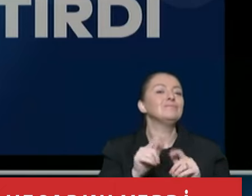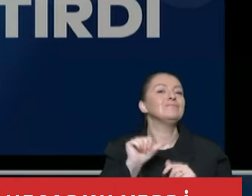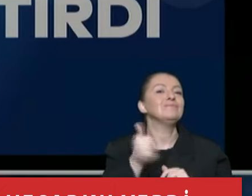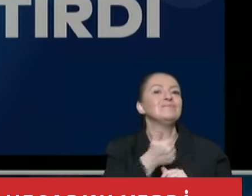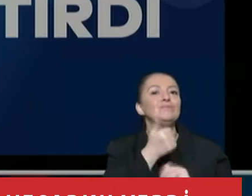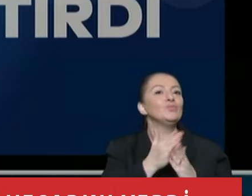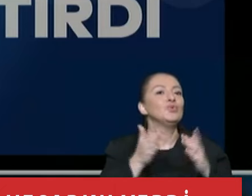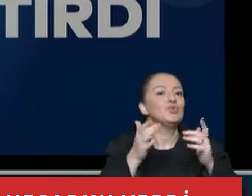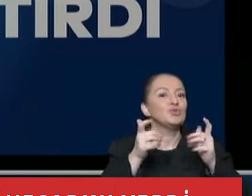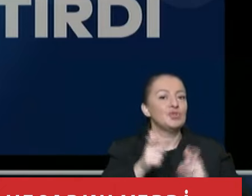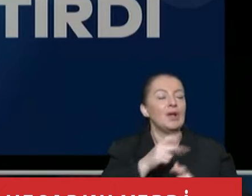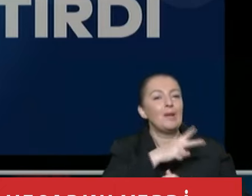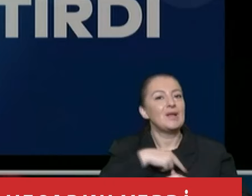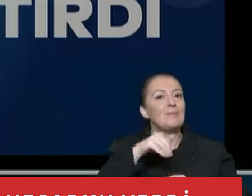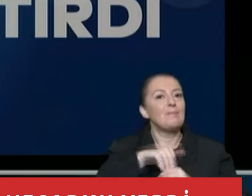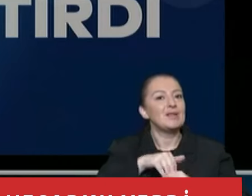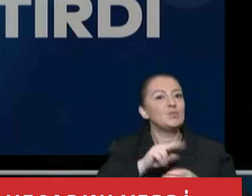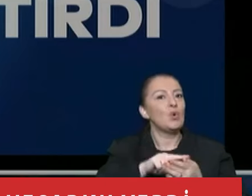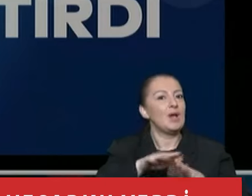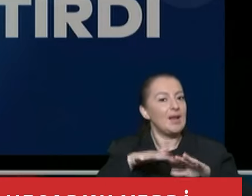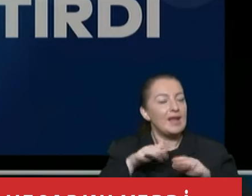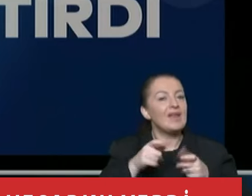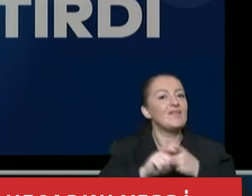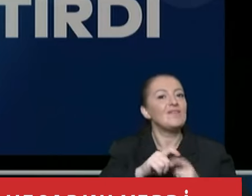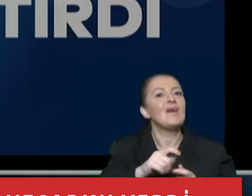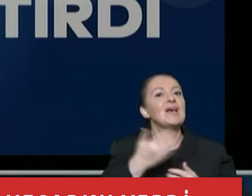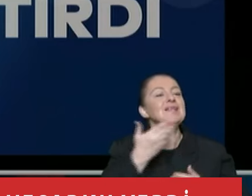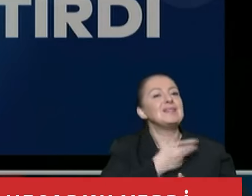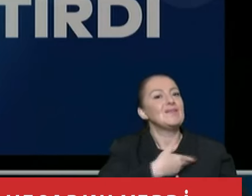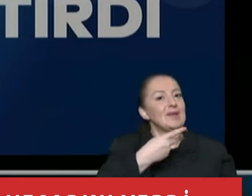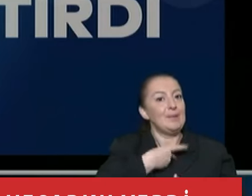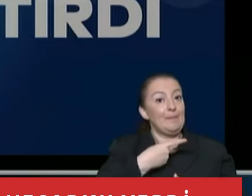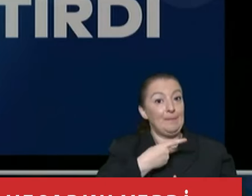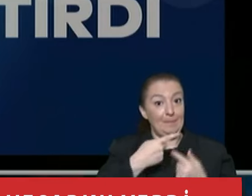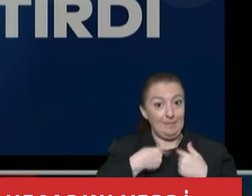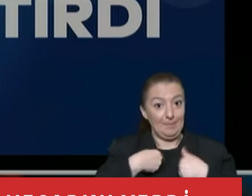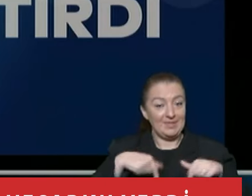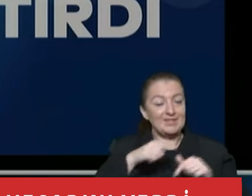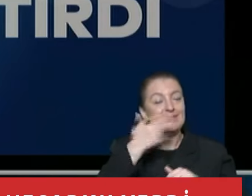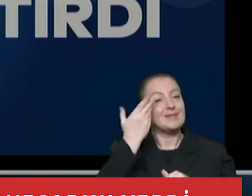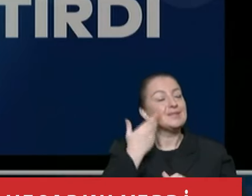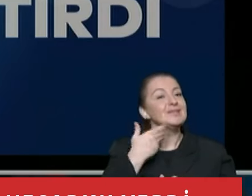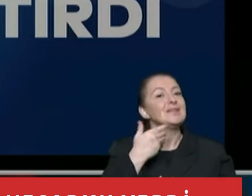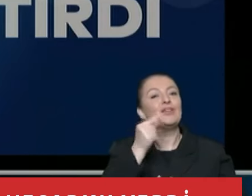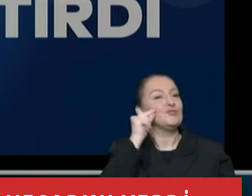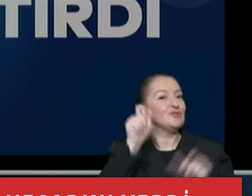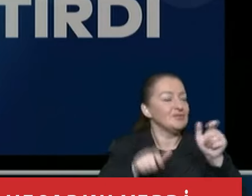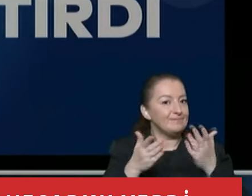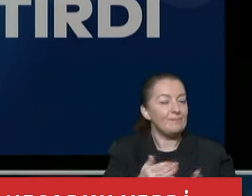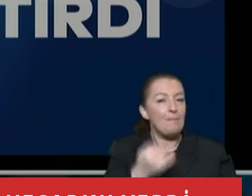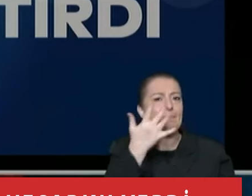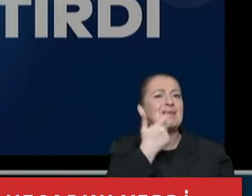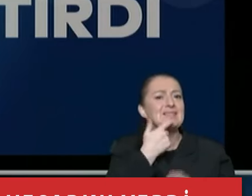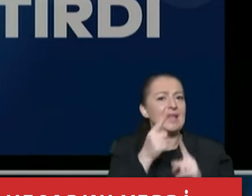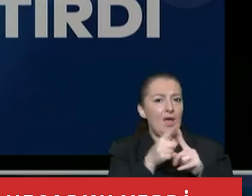belediyemizin Meclis Üyeleri ve sevgili bizi izleyen vatandaşlarımız 5 yıl boyunca tam